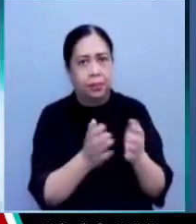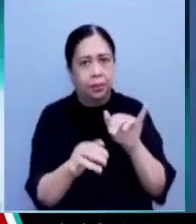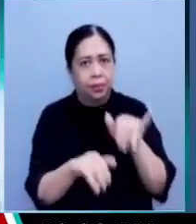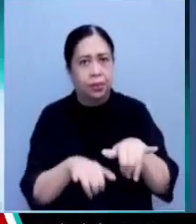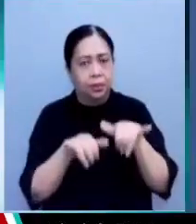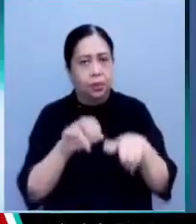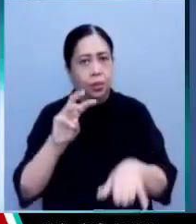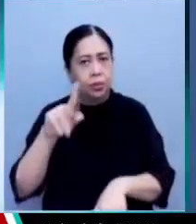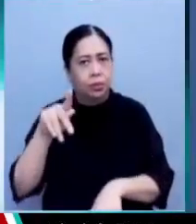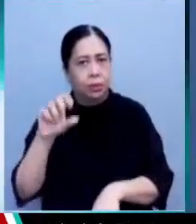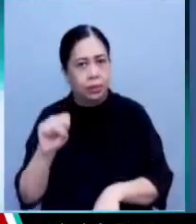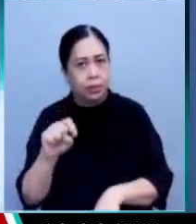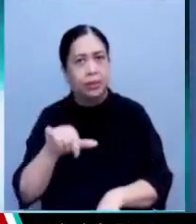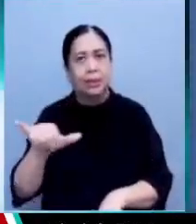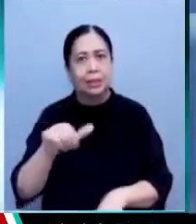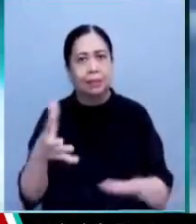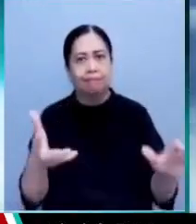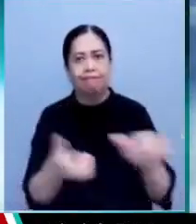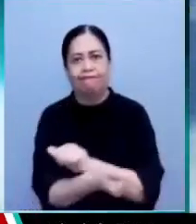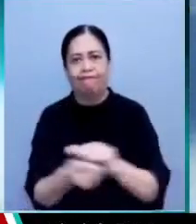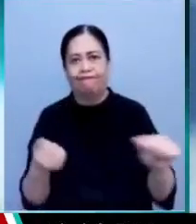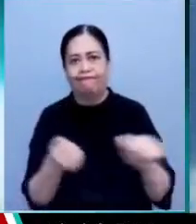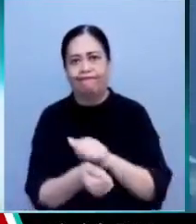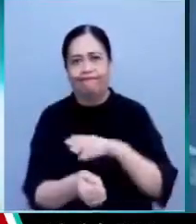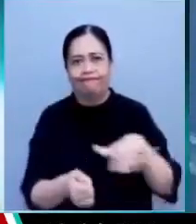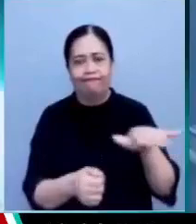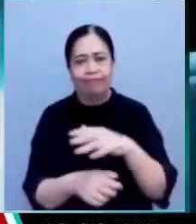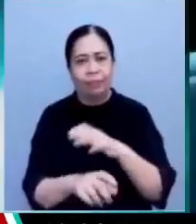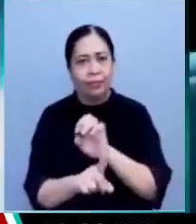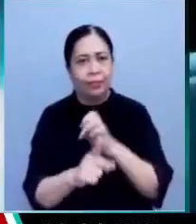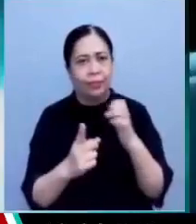at ito rin ang naninira ng yamang dagat dahil sa paggawa ng